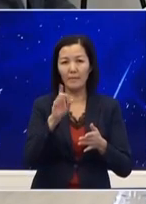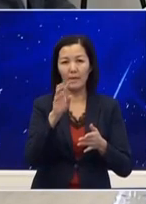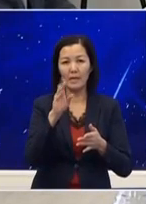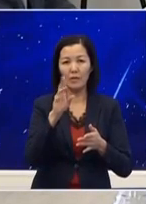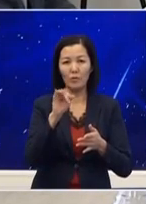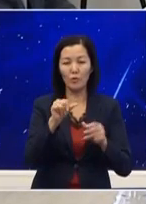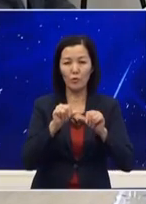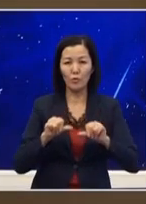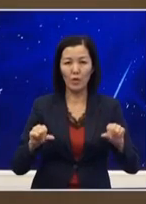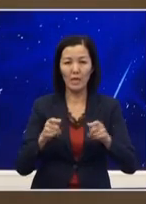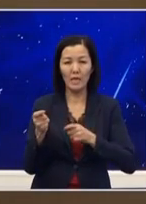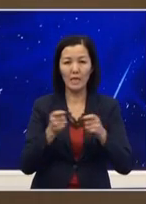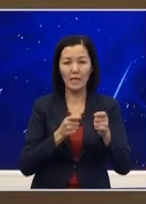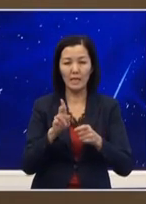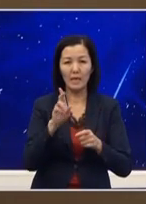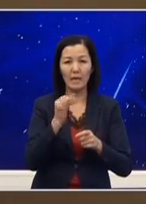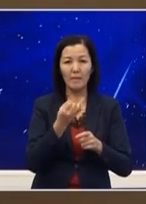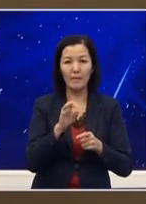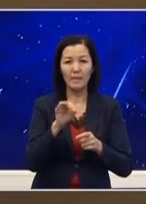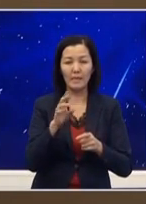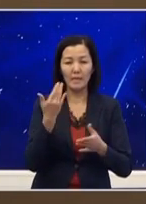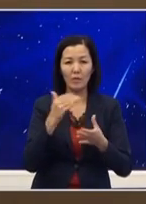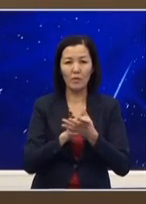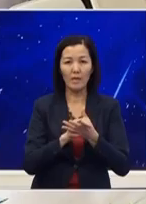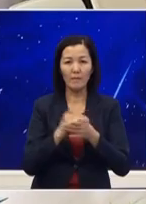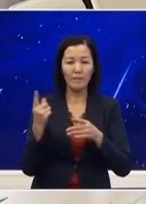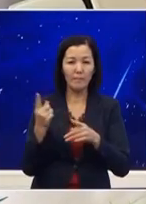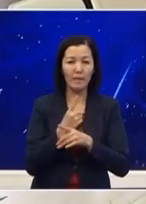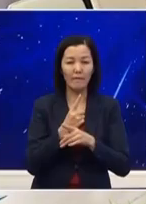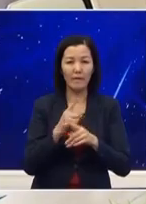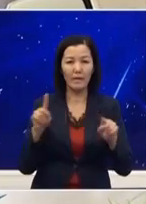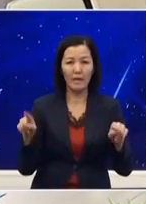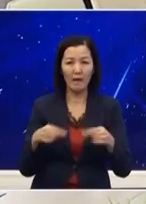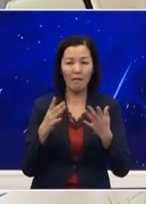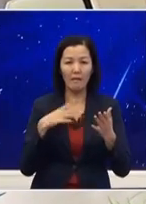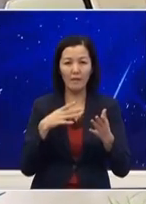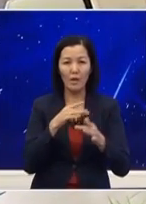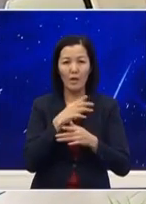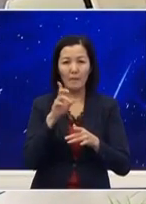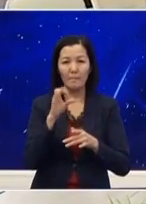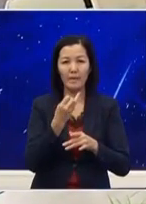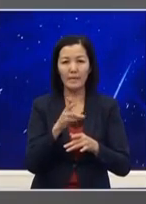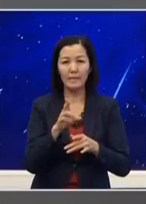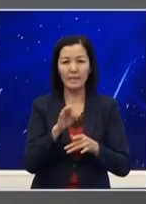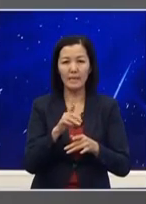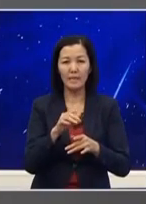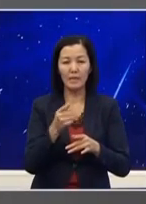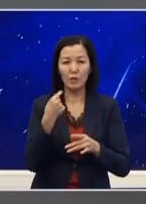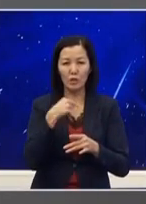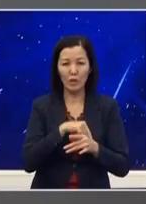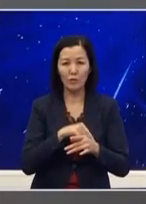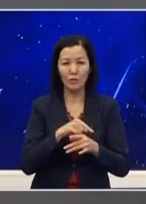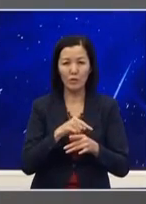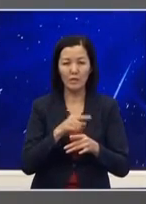Сарыбай төрелік етті. Бейсен тану өлімінің алғашқы кірпіші қаланды. Көп еңбектің ішінен Бейсен Абайұлының жан дүниесіне